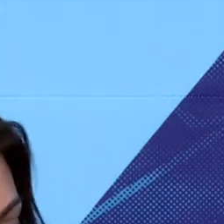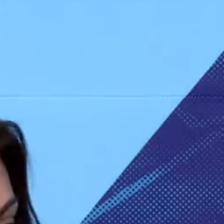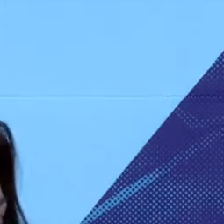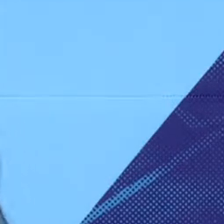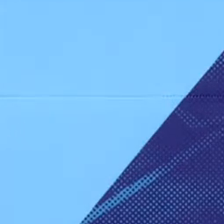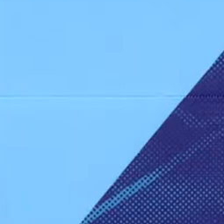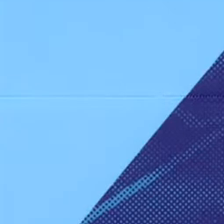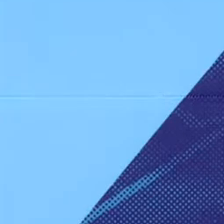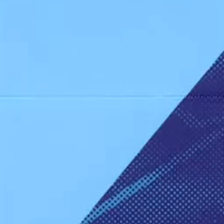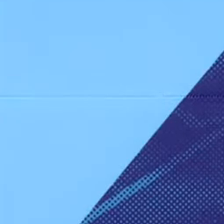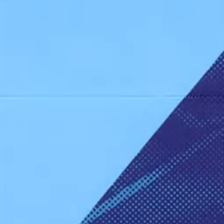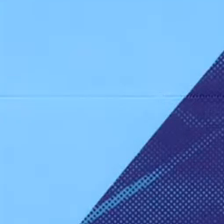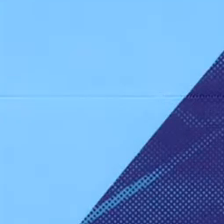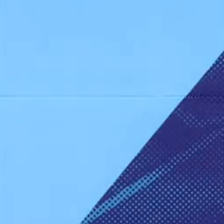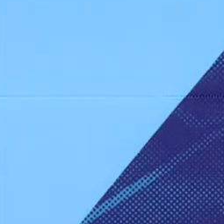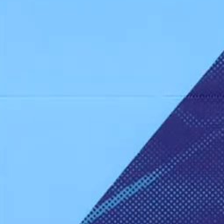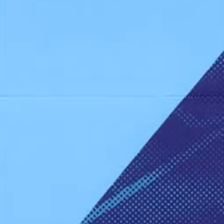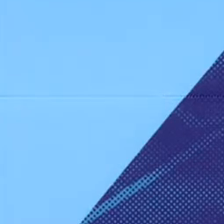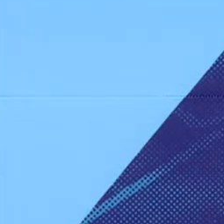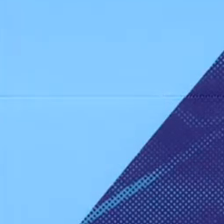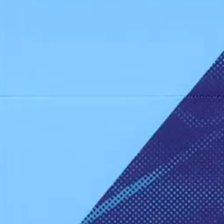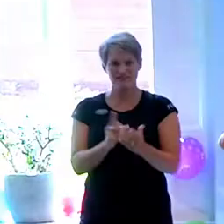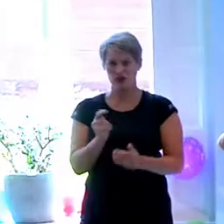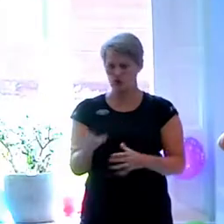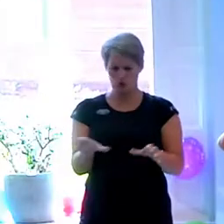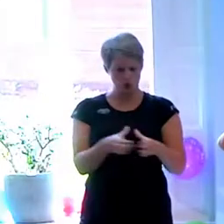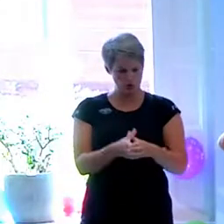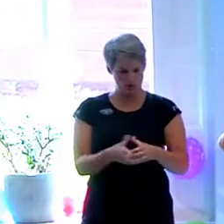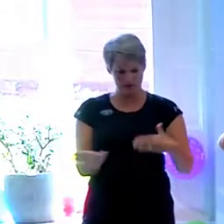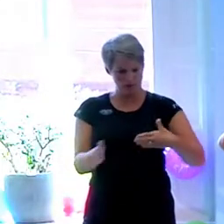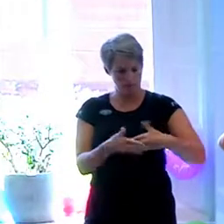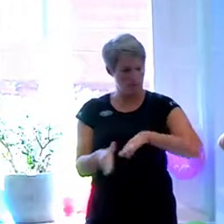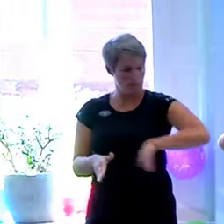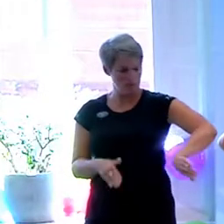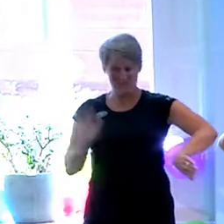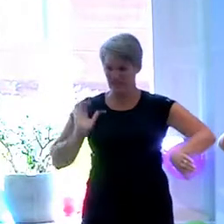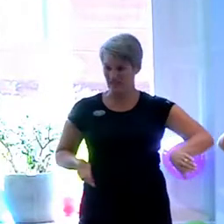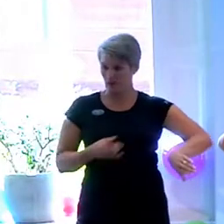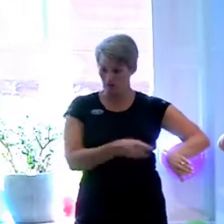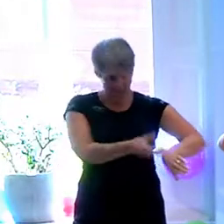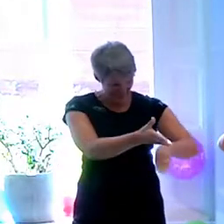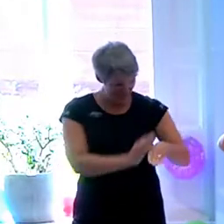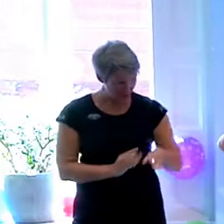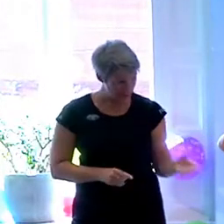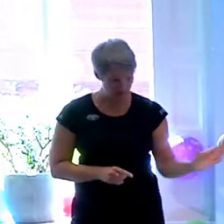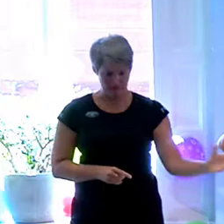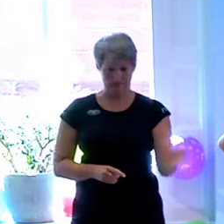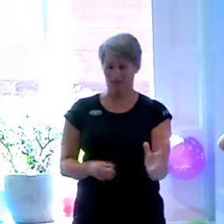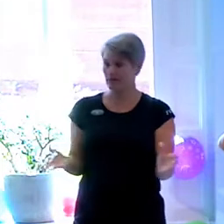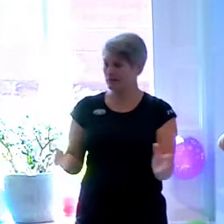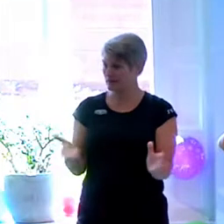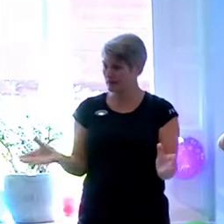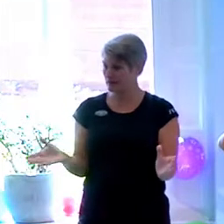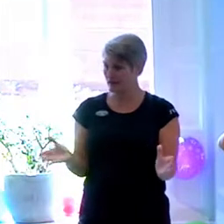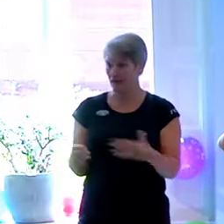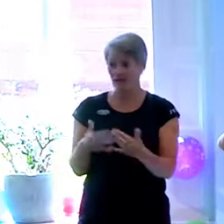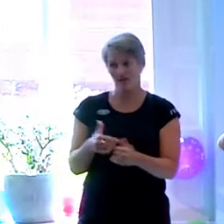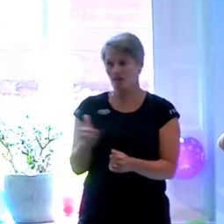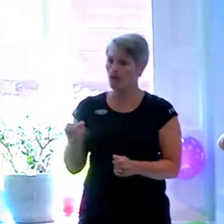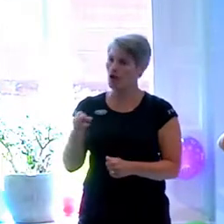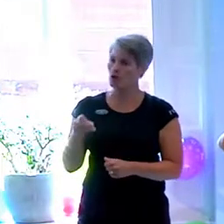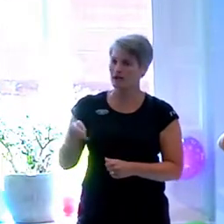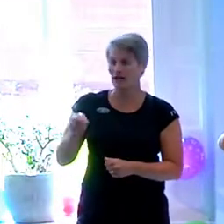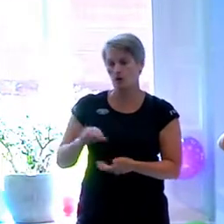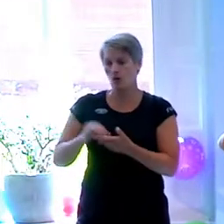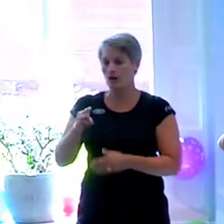om. Varför utesluta halva kundgruppen? Det vill säga kvinnorna. Det är ju rätt korkat. Varför ska man bara ha Ronaldo och Messi-tröjor när